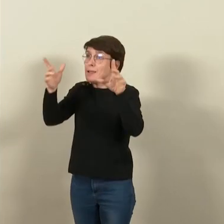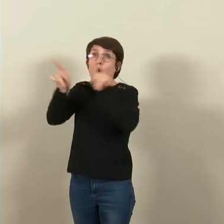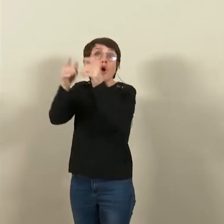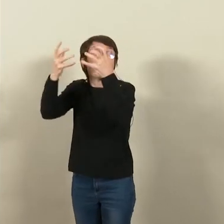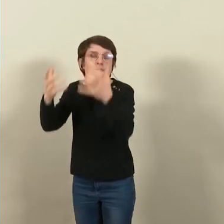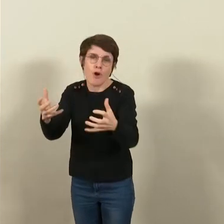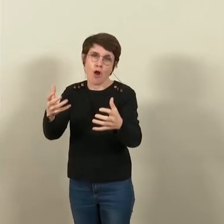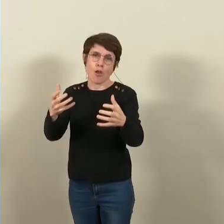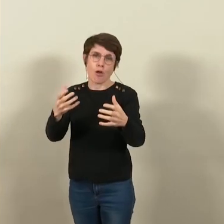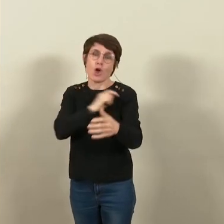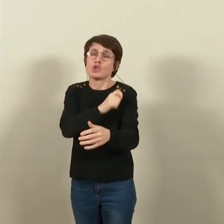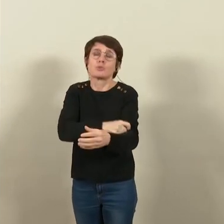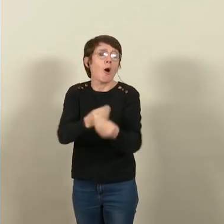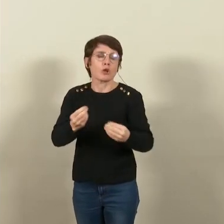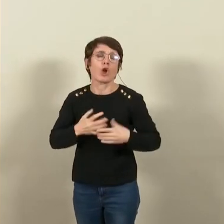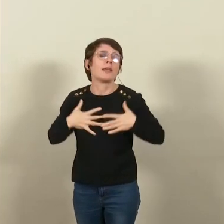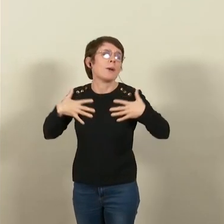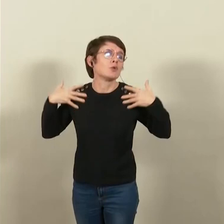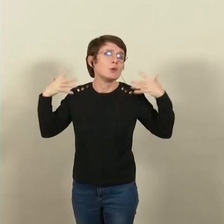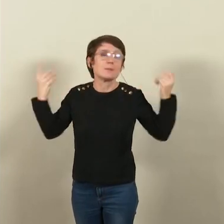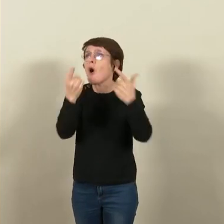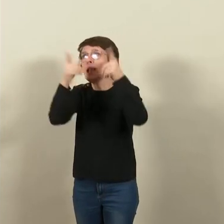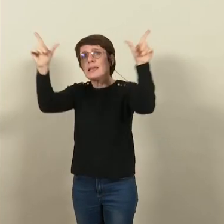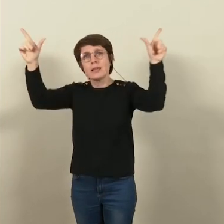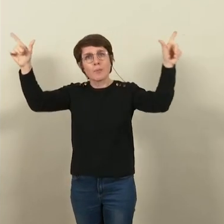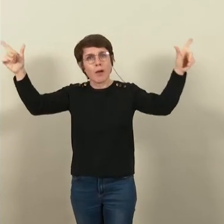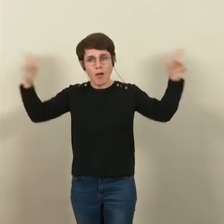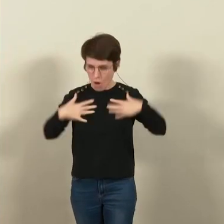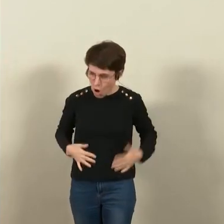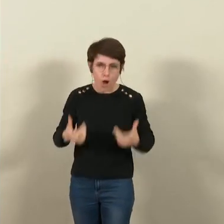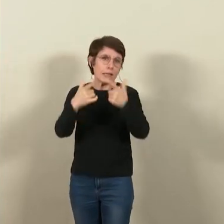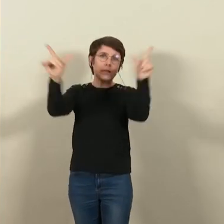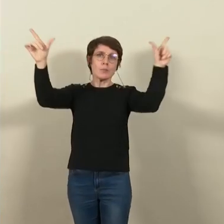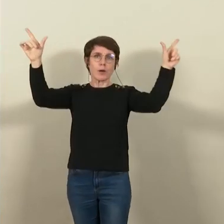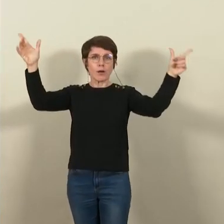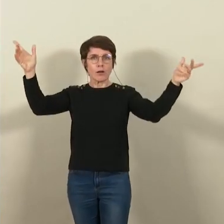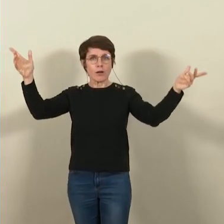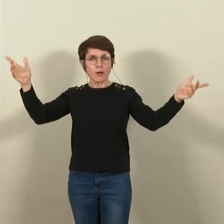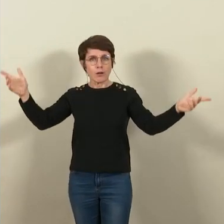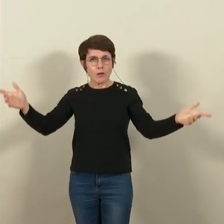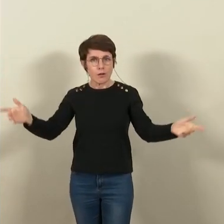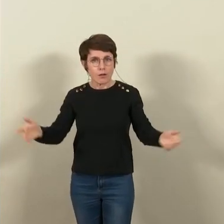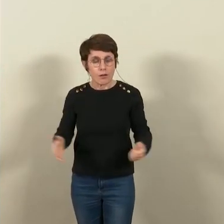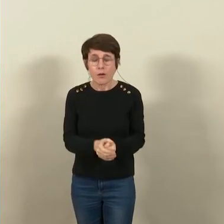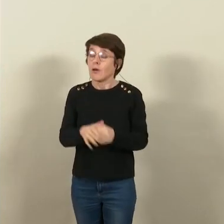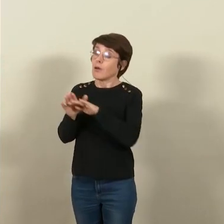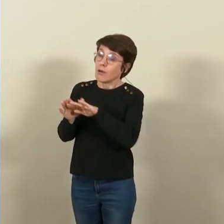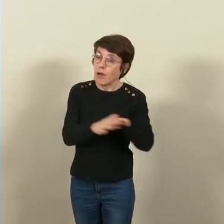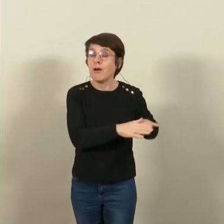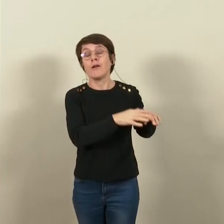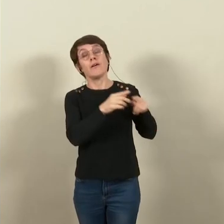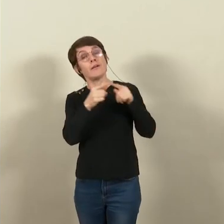chose d'épanouissant de libre de libre on est libre avec son corps venons-en donc au comité